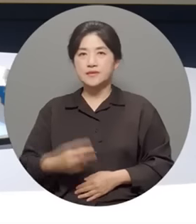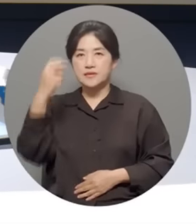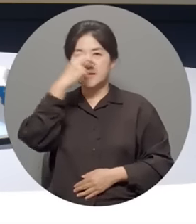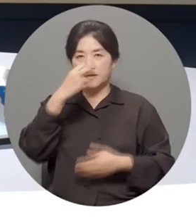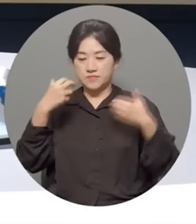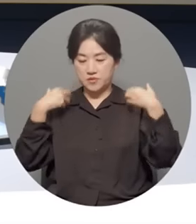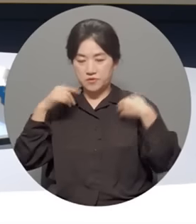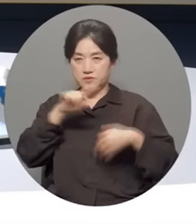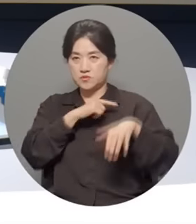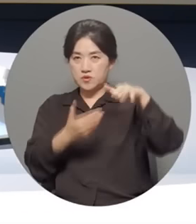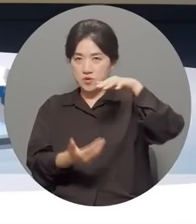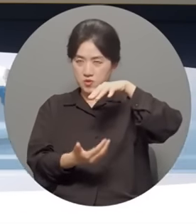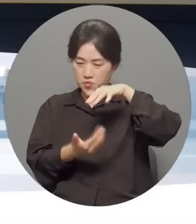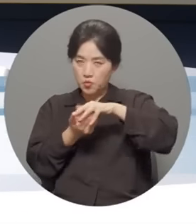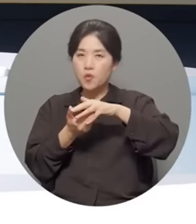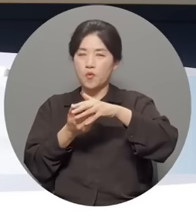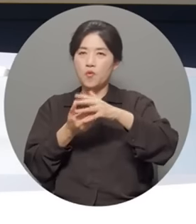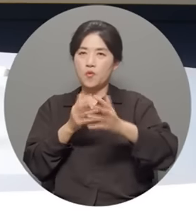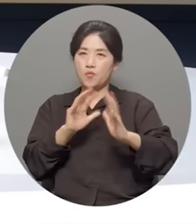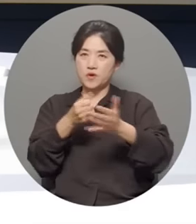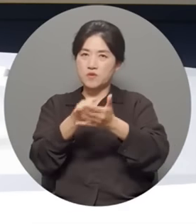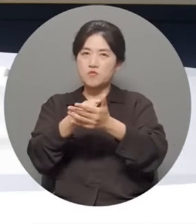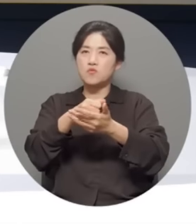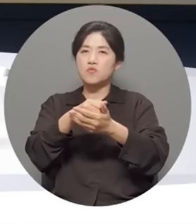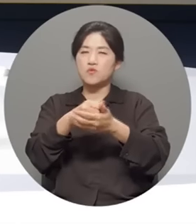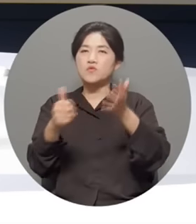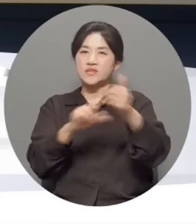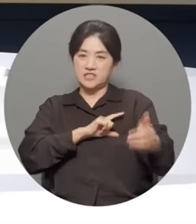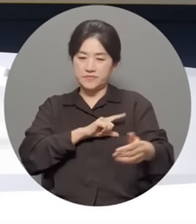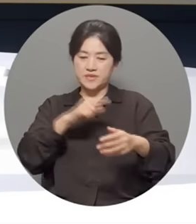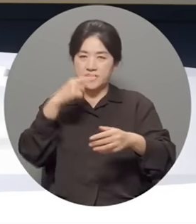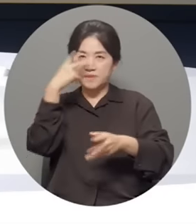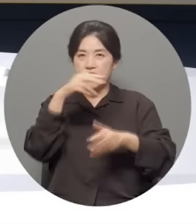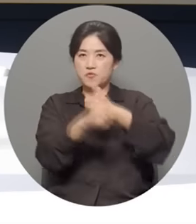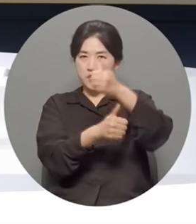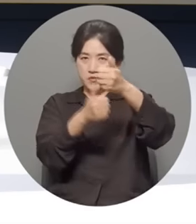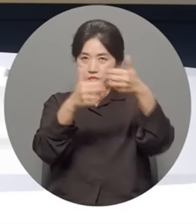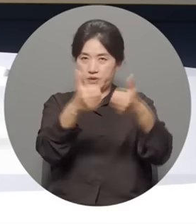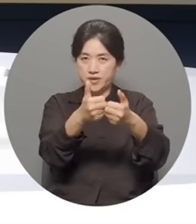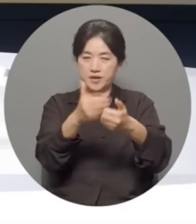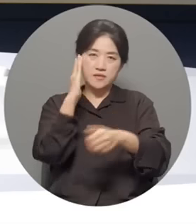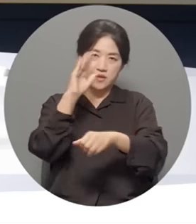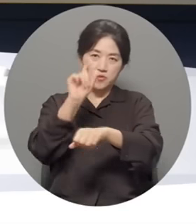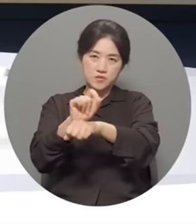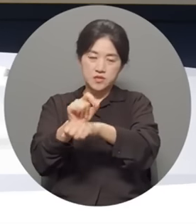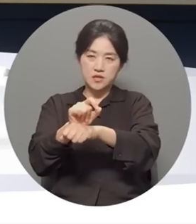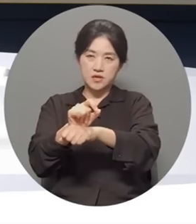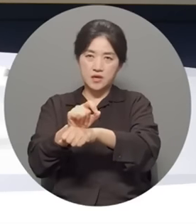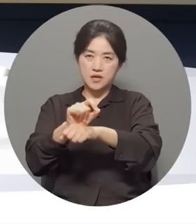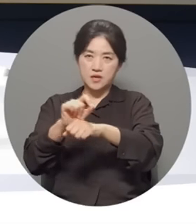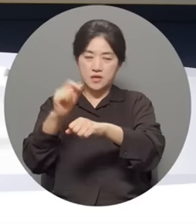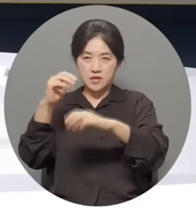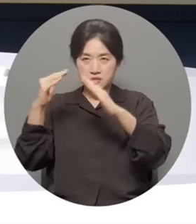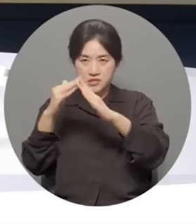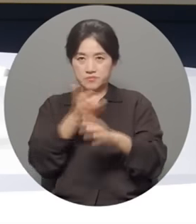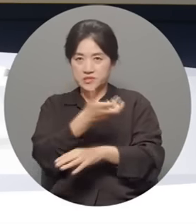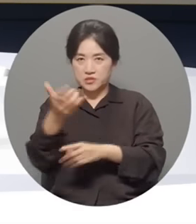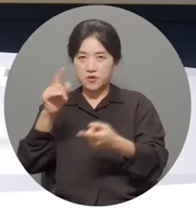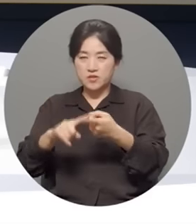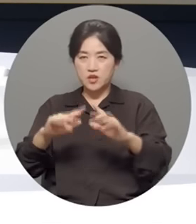감사원의 최고 의결기구인 감사위원회의가 대통령실과 관저 이전에 대한 국민감사 결과에